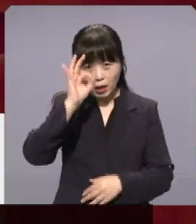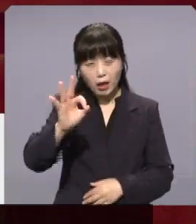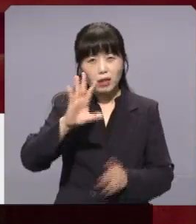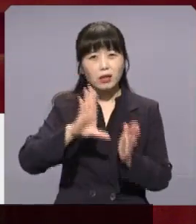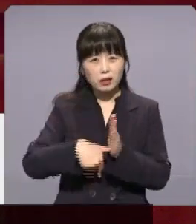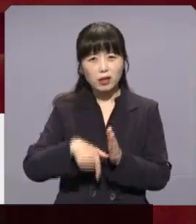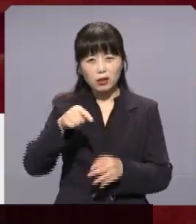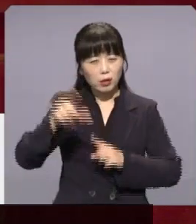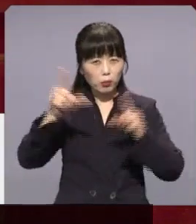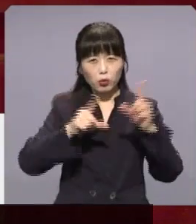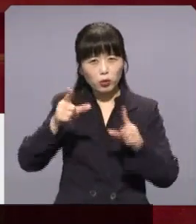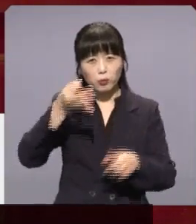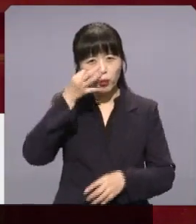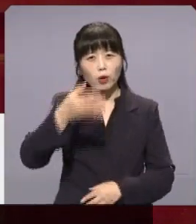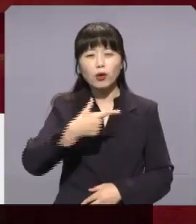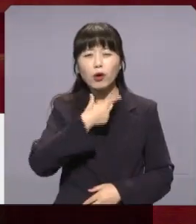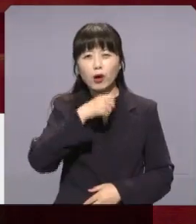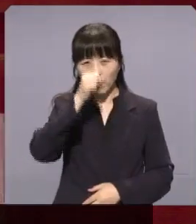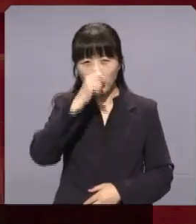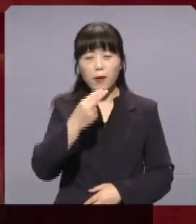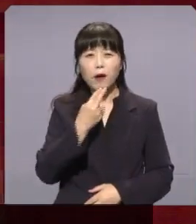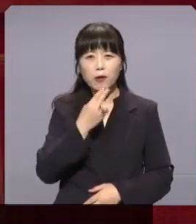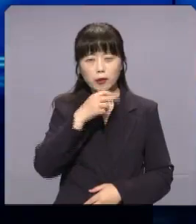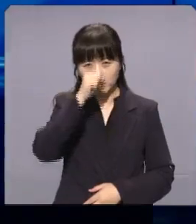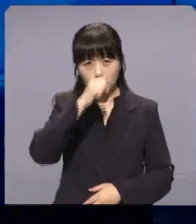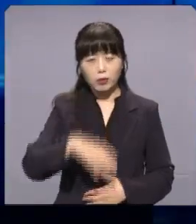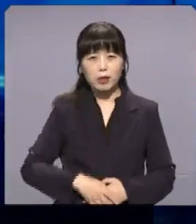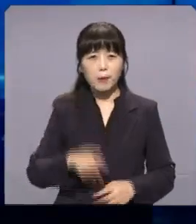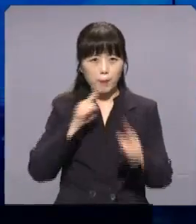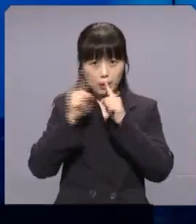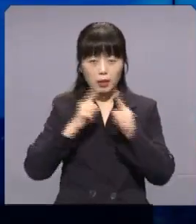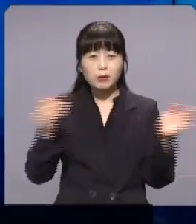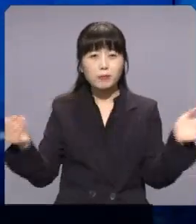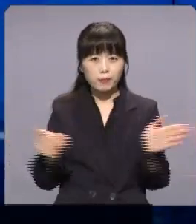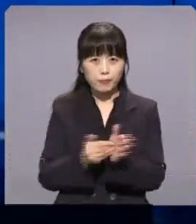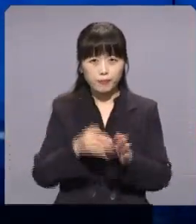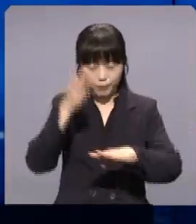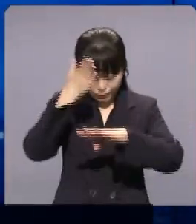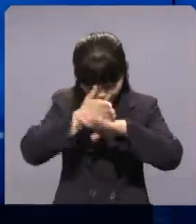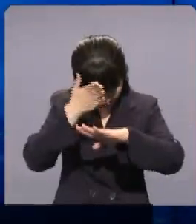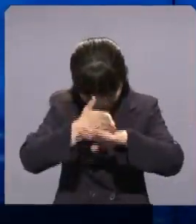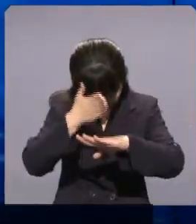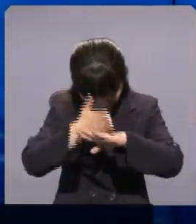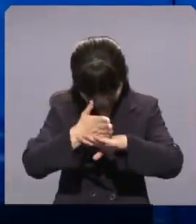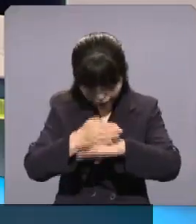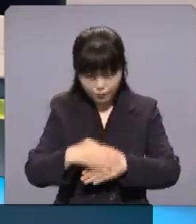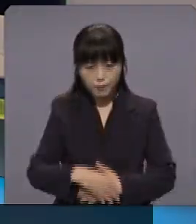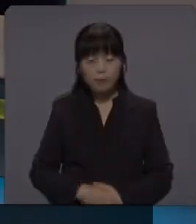보이지는 않았으면 좋겠다 이렇게 생각합니다. 알겠습니다. 예, 두 분과의 말씀 여기까지 남겼습니다. 고맙습니다.